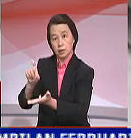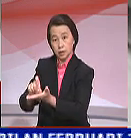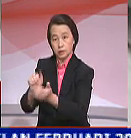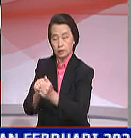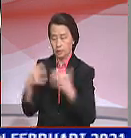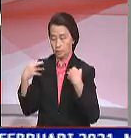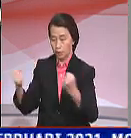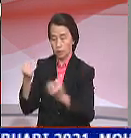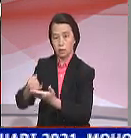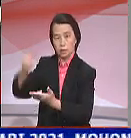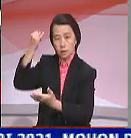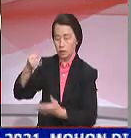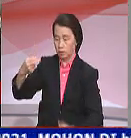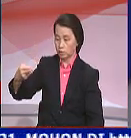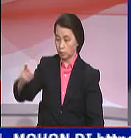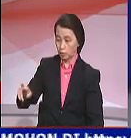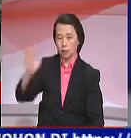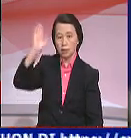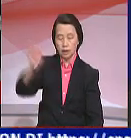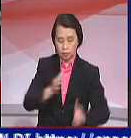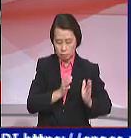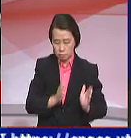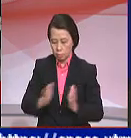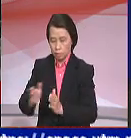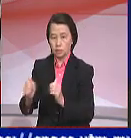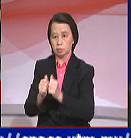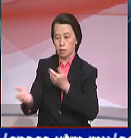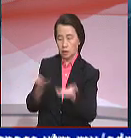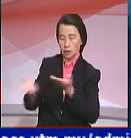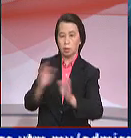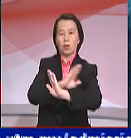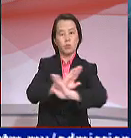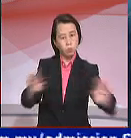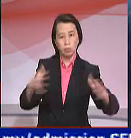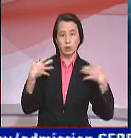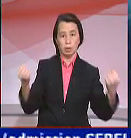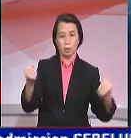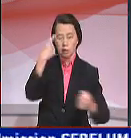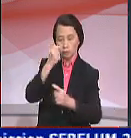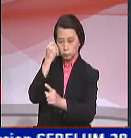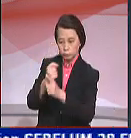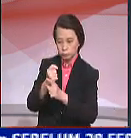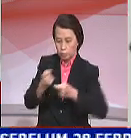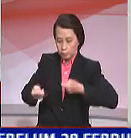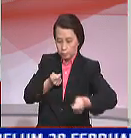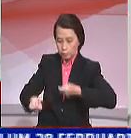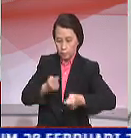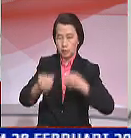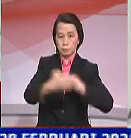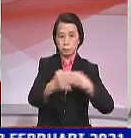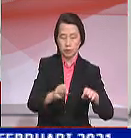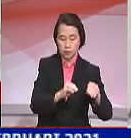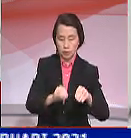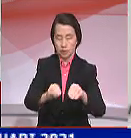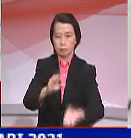Kesihatan dan pengurusan sumber manusia akan diselaraskan dengan perkhidmatan bukan kesihatan. Bagi tujuan pentadbiran, bilik